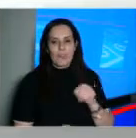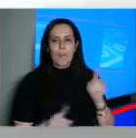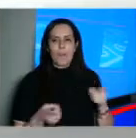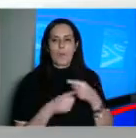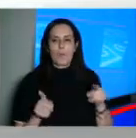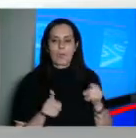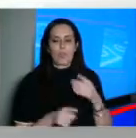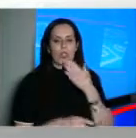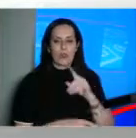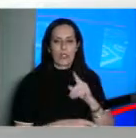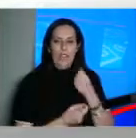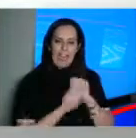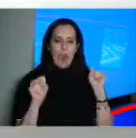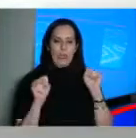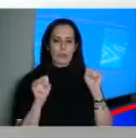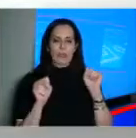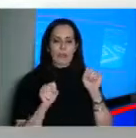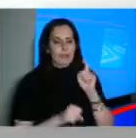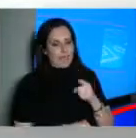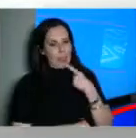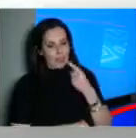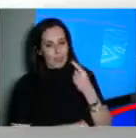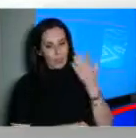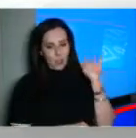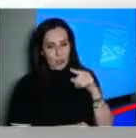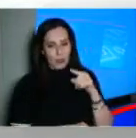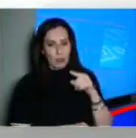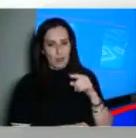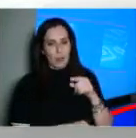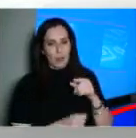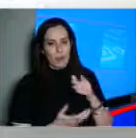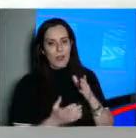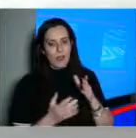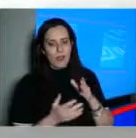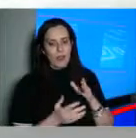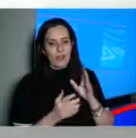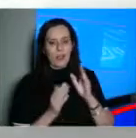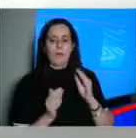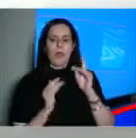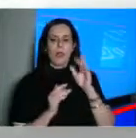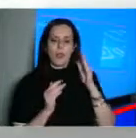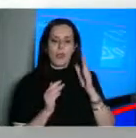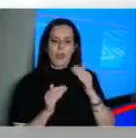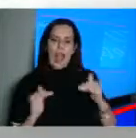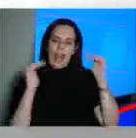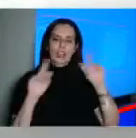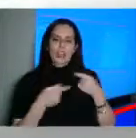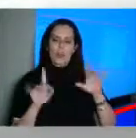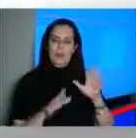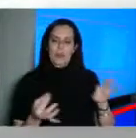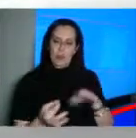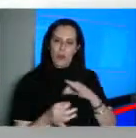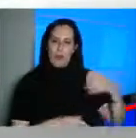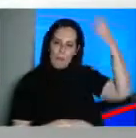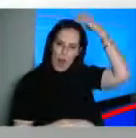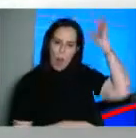מוזיקה יהודית חילונית. אבל אתה צריך להגיד שהם היו המיינסטרים או האליט של המוזיקה בעיראקי. כן, הם ניגנו